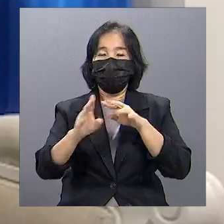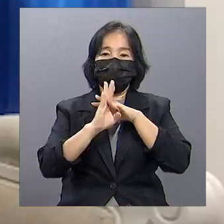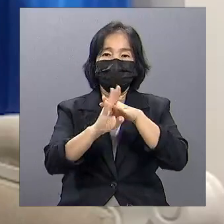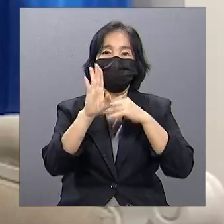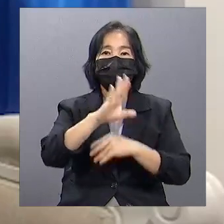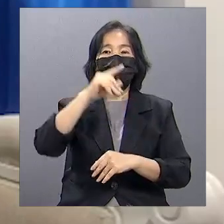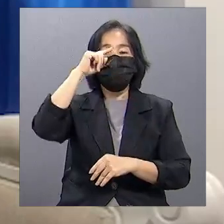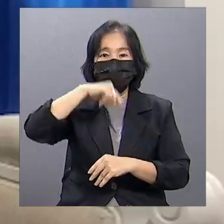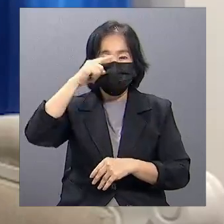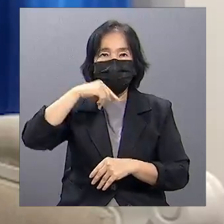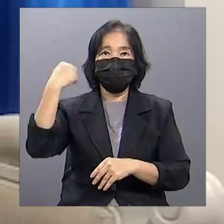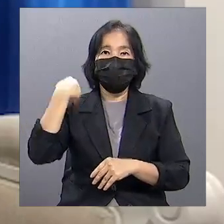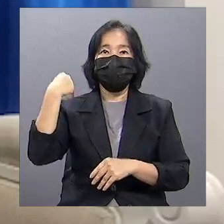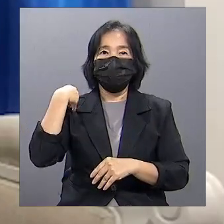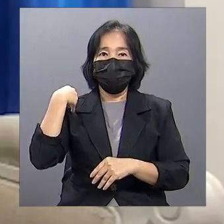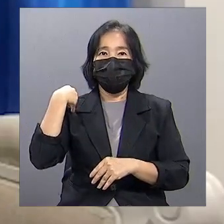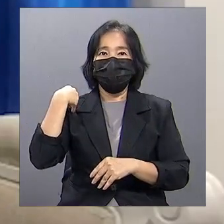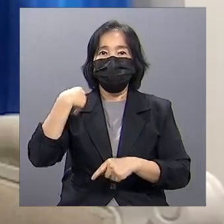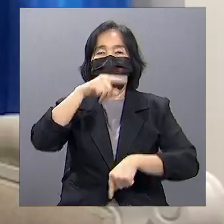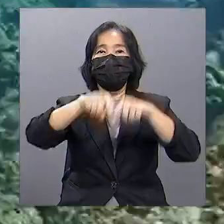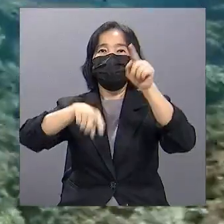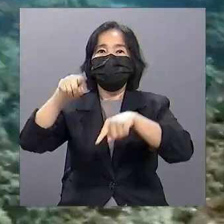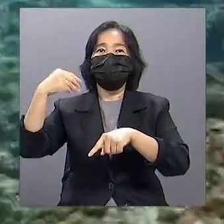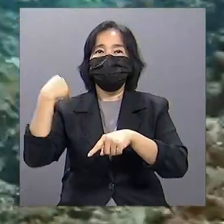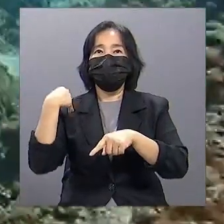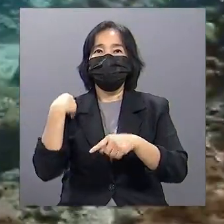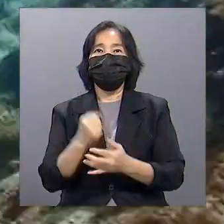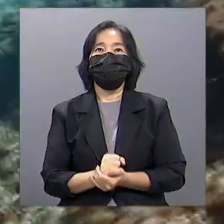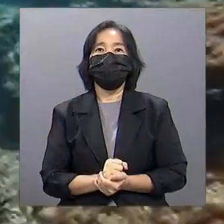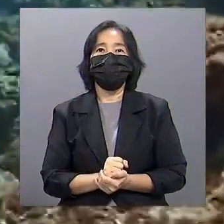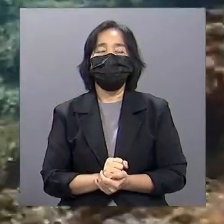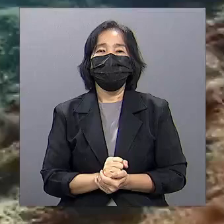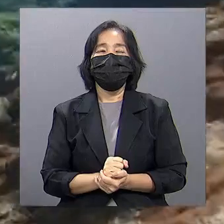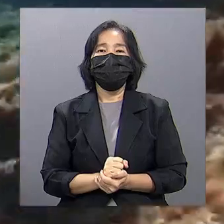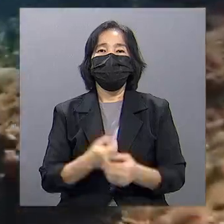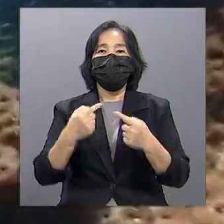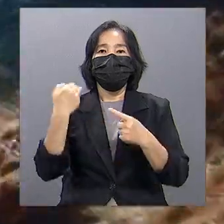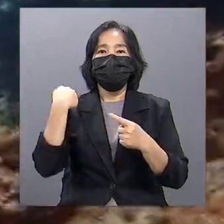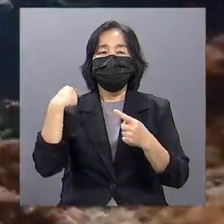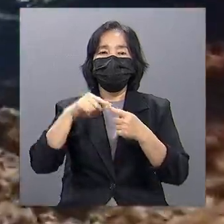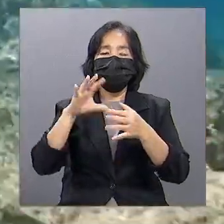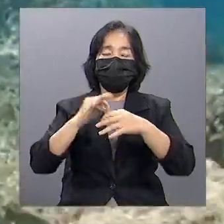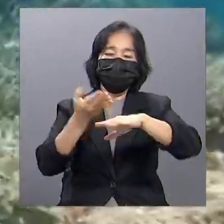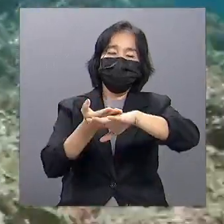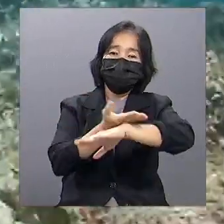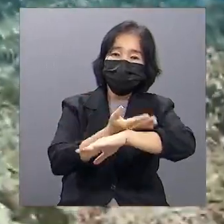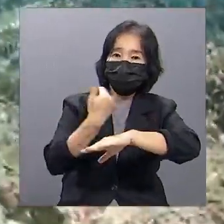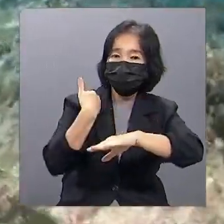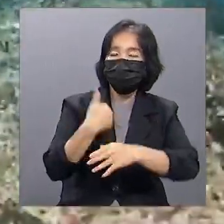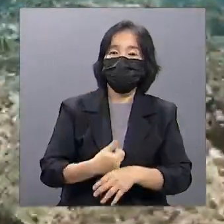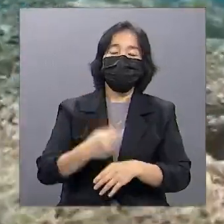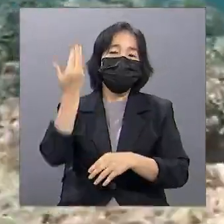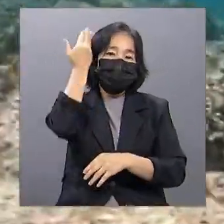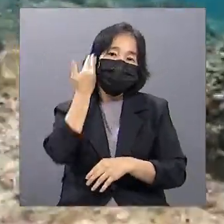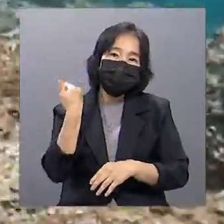ชน์ทั้งตัวไม่ได้ใช้เฉพาะครีบอย่างเดียวก็จะสังเกตได้ว่าเราจะเอาทั้งเนื้อทั้งอะไรมาทำอาหารได้ทั้งหมดนะคะก็คือต